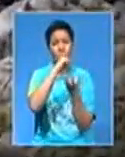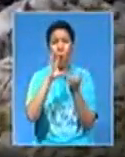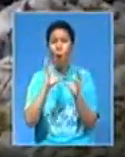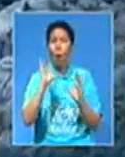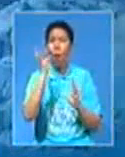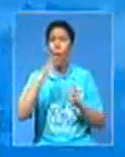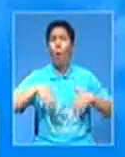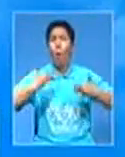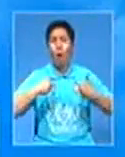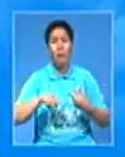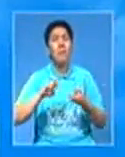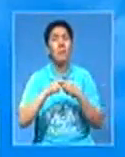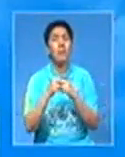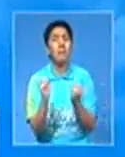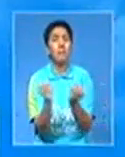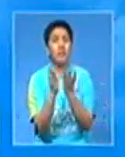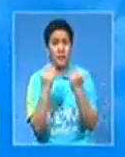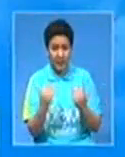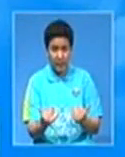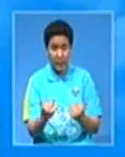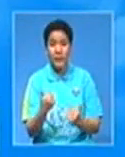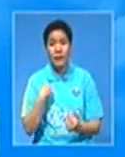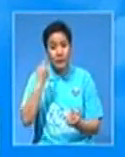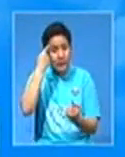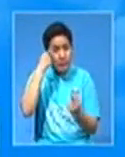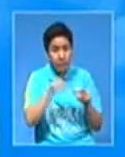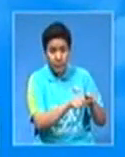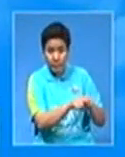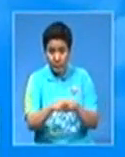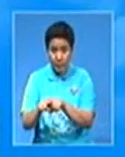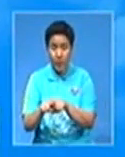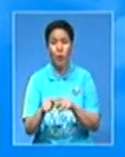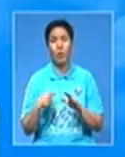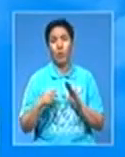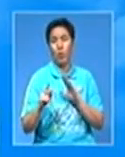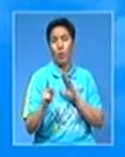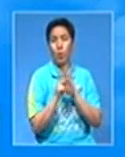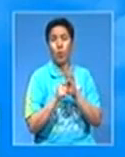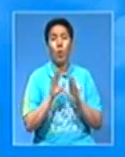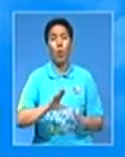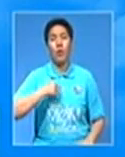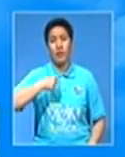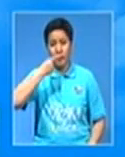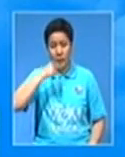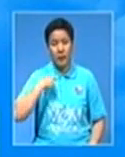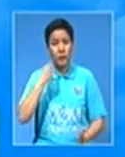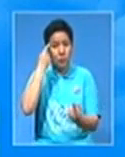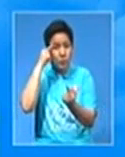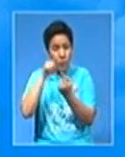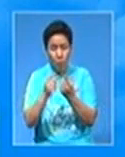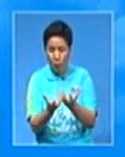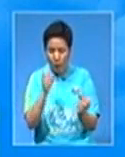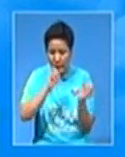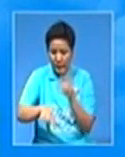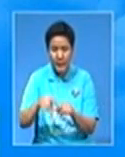ครับดังนั้นเพื่อเป็นการแสดงเจตนารมณ์ร่วมกันนะครับในการสร้างวินัยคนในชาติที่จะมุ่งไปสู่การจัดการขยะ